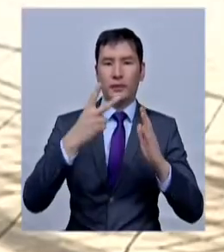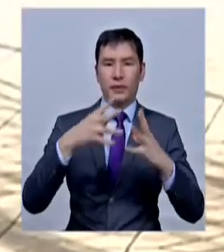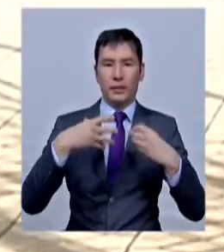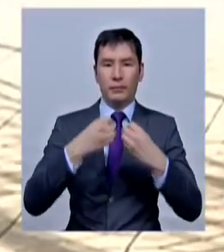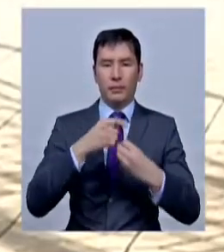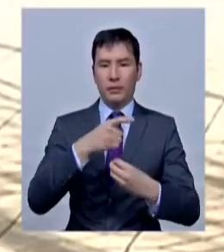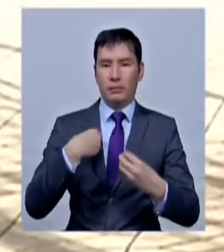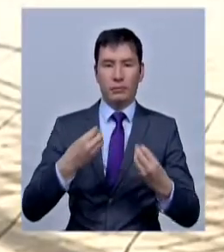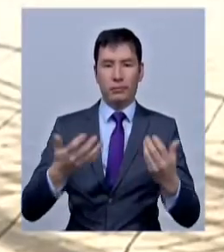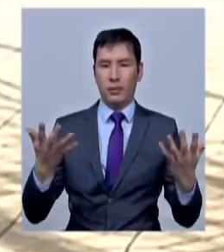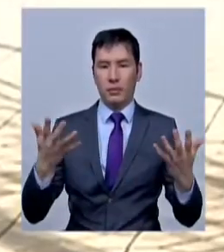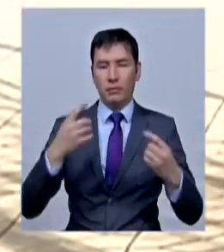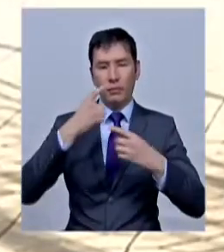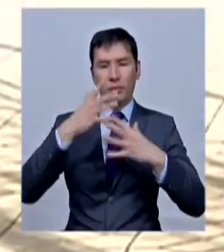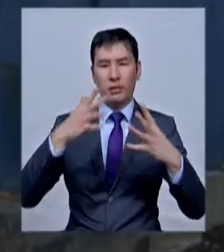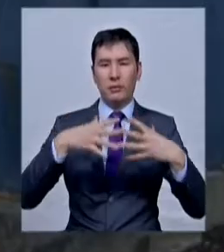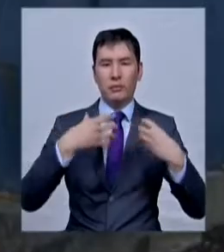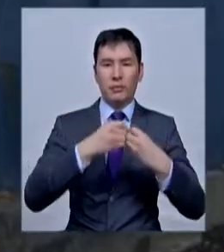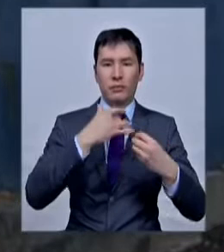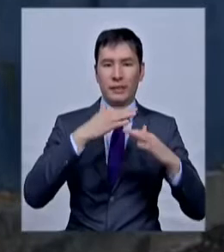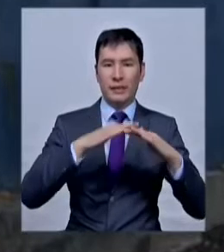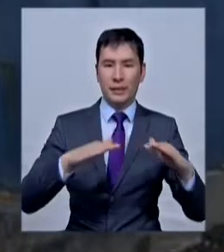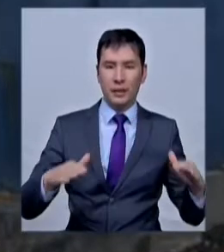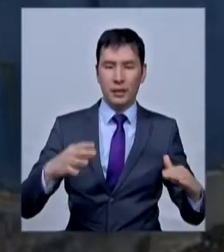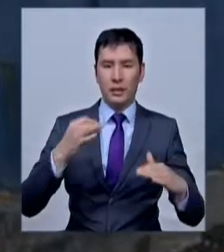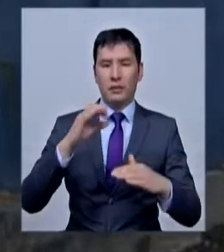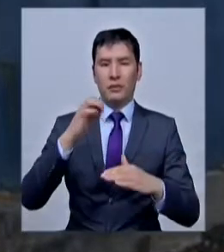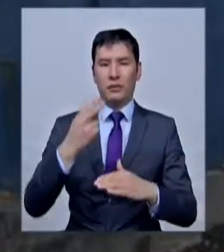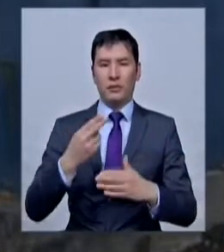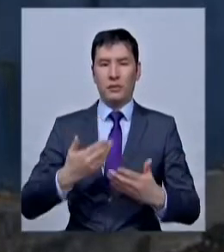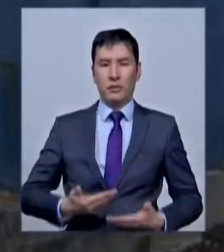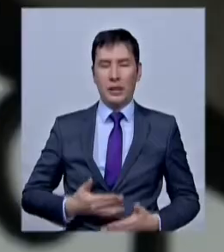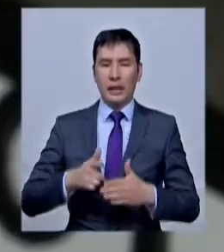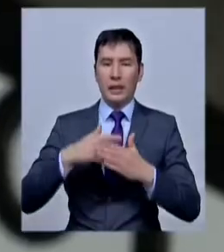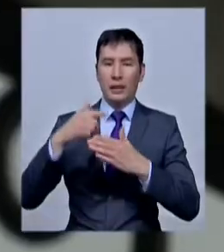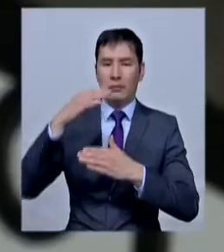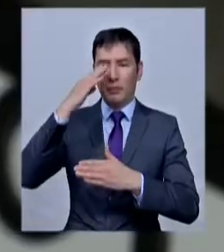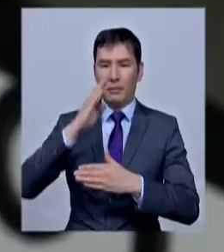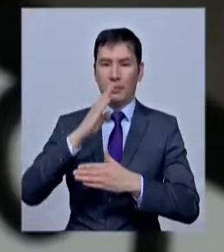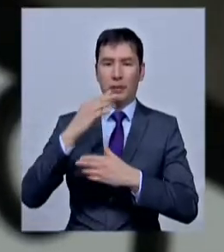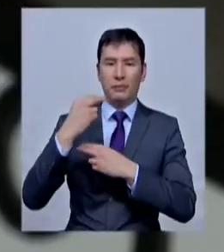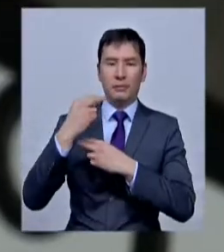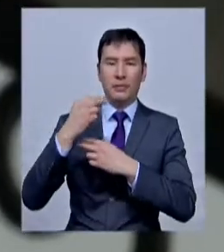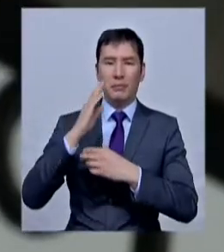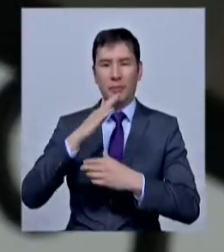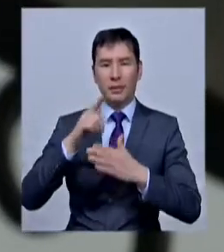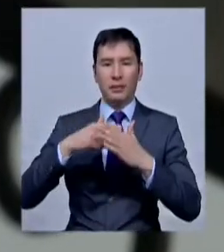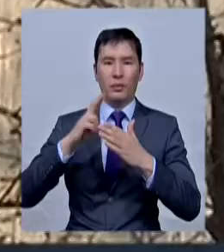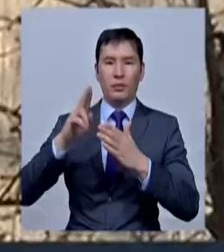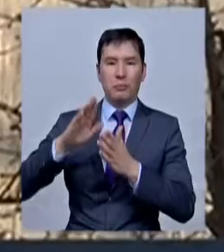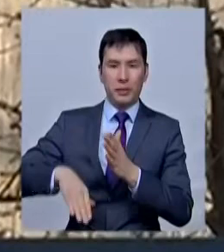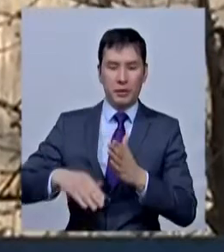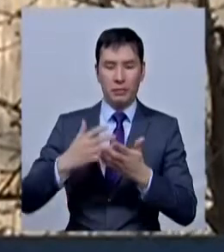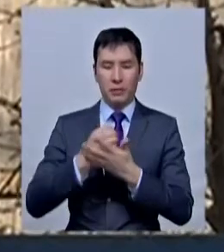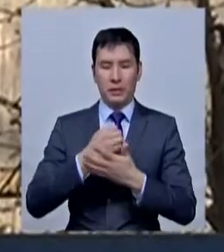бөлігі көпбалалы отбасылар, әлеуметтік аз қамтылған және асыраушысынан айырылғандар. Оларға жергілікті әкімдік тегін газ тартқан.